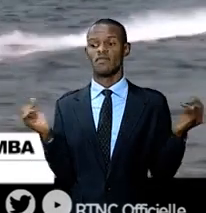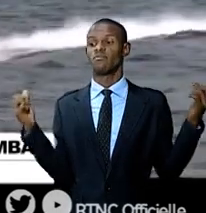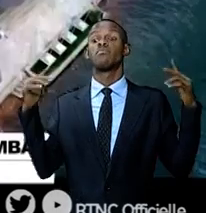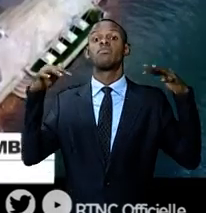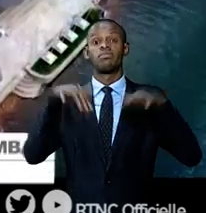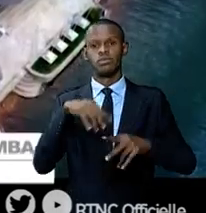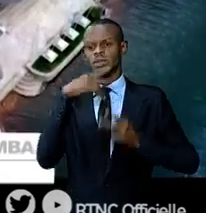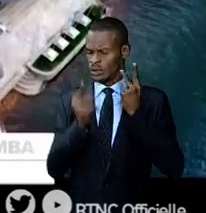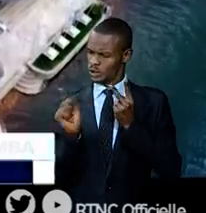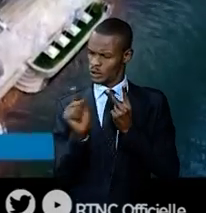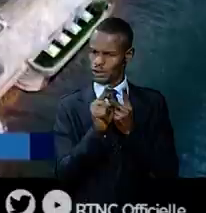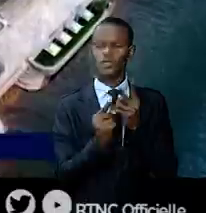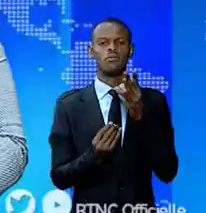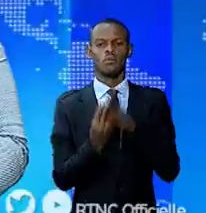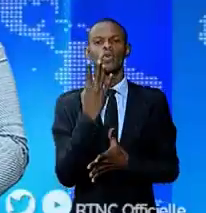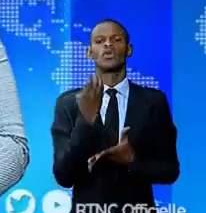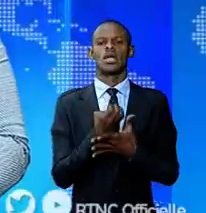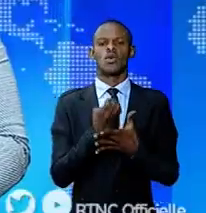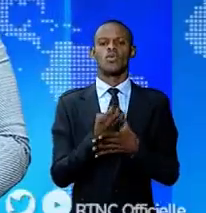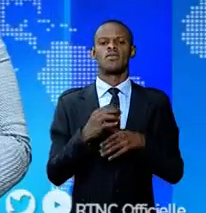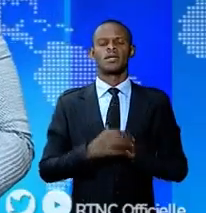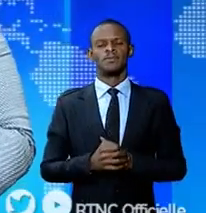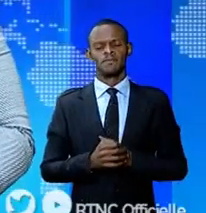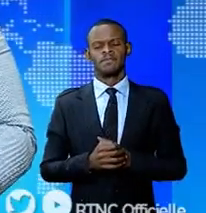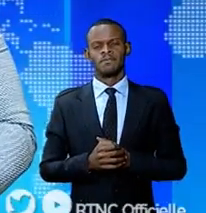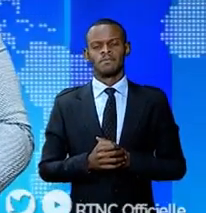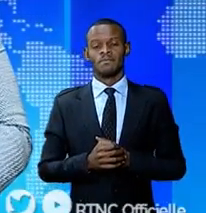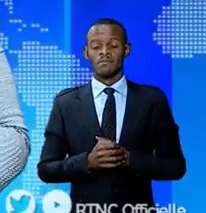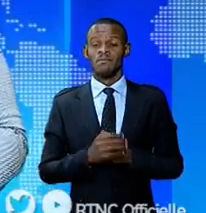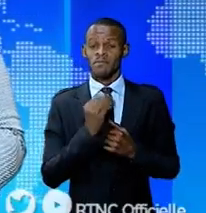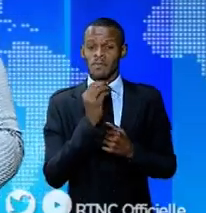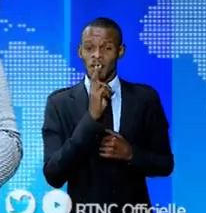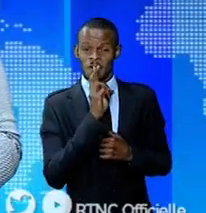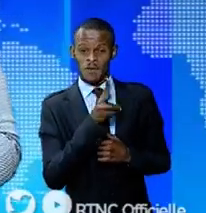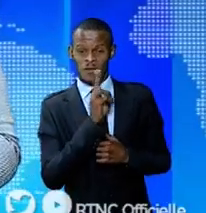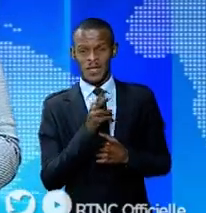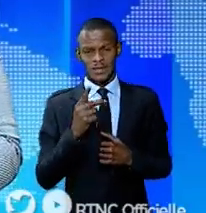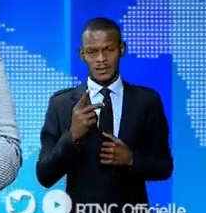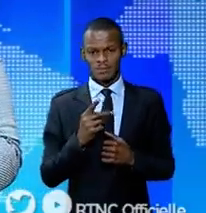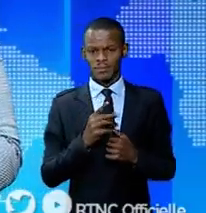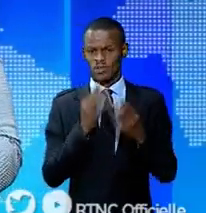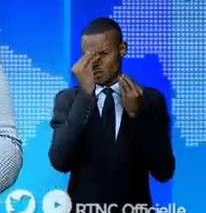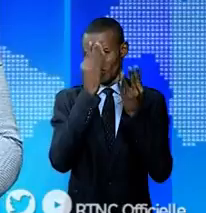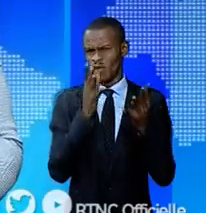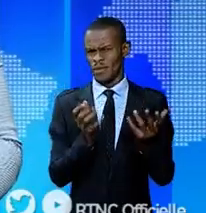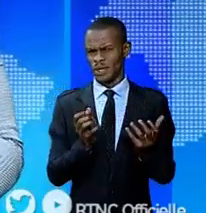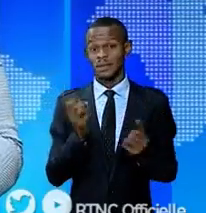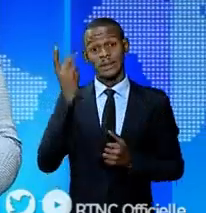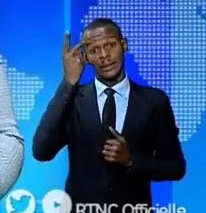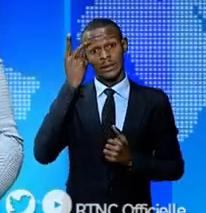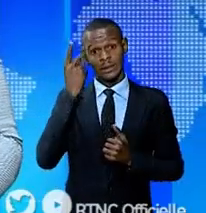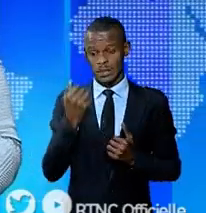innovante, un secteur porteur. Comme je le disais tantôt, la ville de Kinshasa possède plusieurs sites touristiques